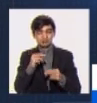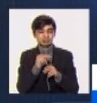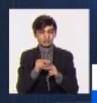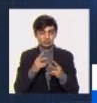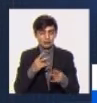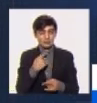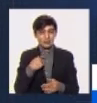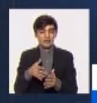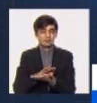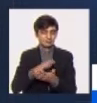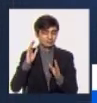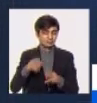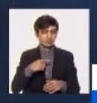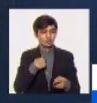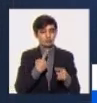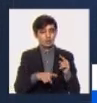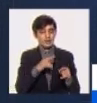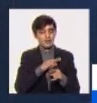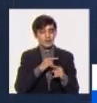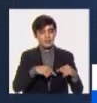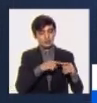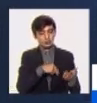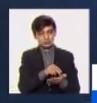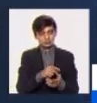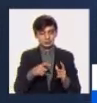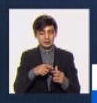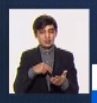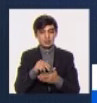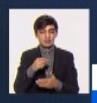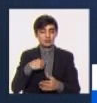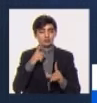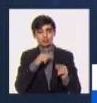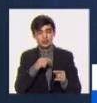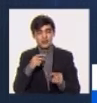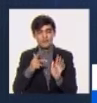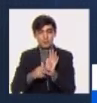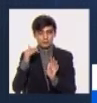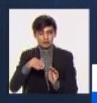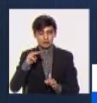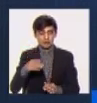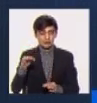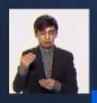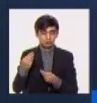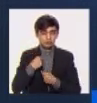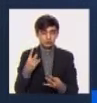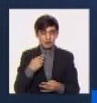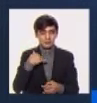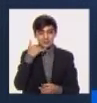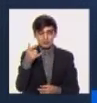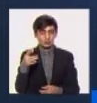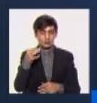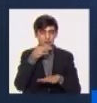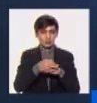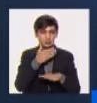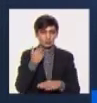другой авиакомпании. БКР должен был вернуть больше 80 тысяч тенге. Но на звонки не отвечают и никаких ответов от них нет.